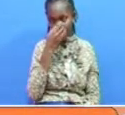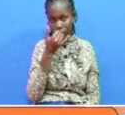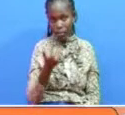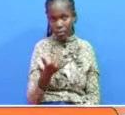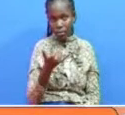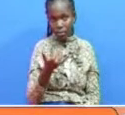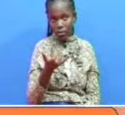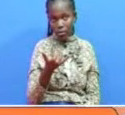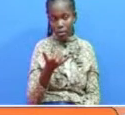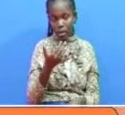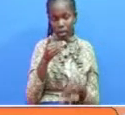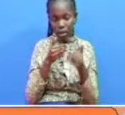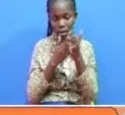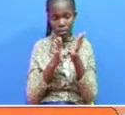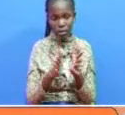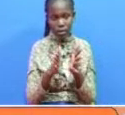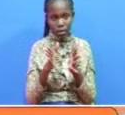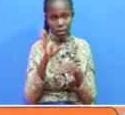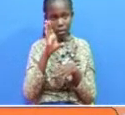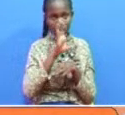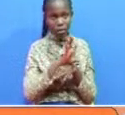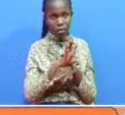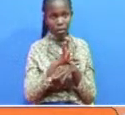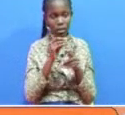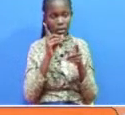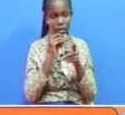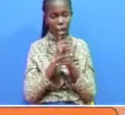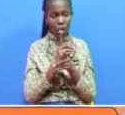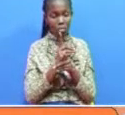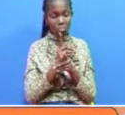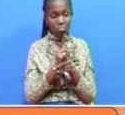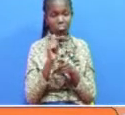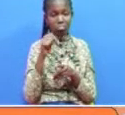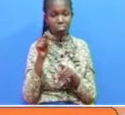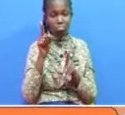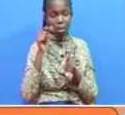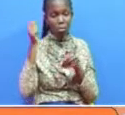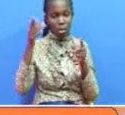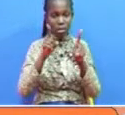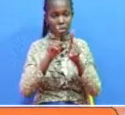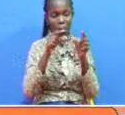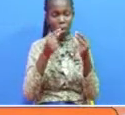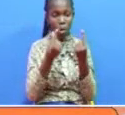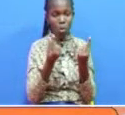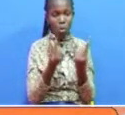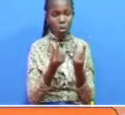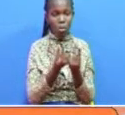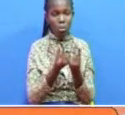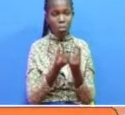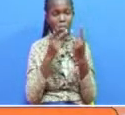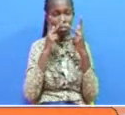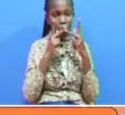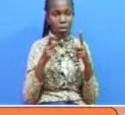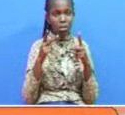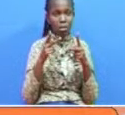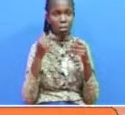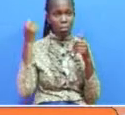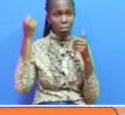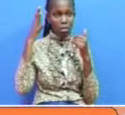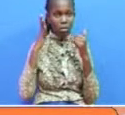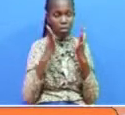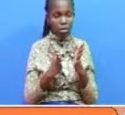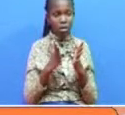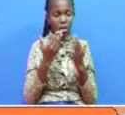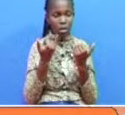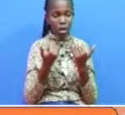na kukoso wane atongoi mama kanisa kibadhukanyo ateti obamwe na makundi makunyaicha mugo. Muteti wa oyumi tuki